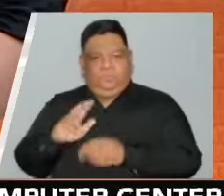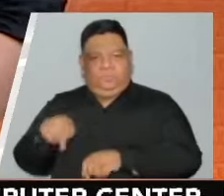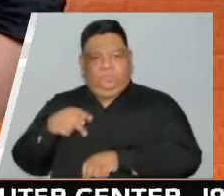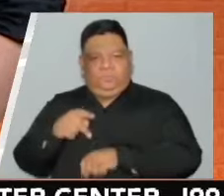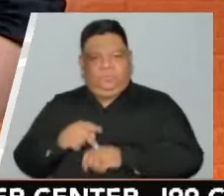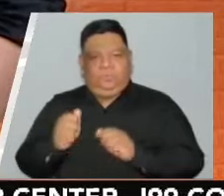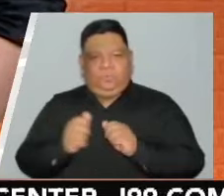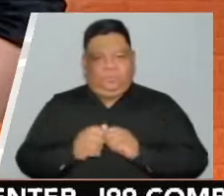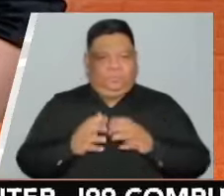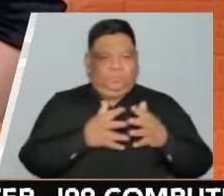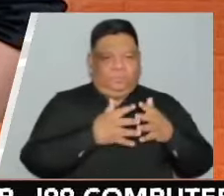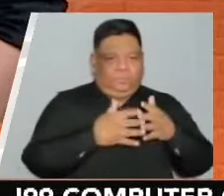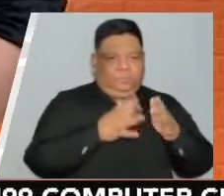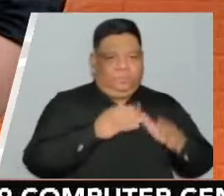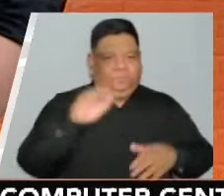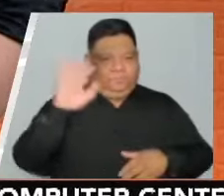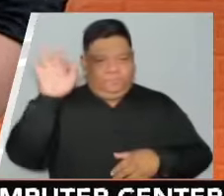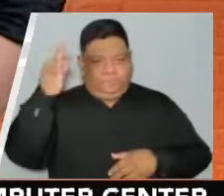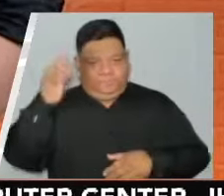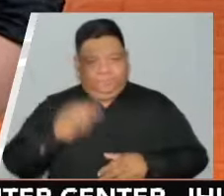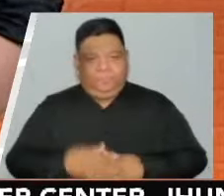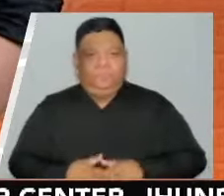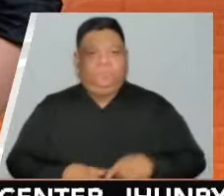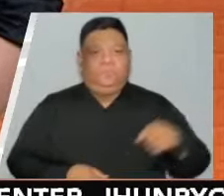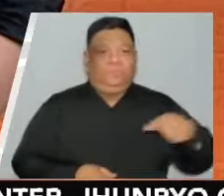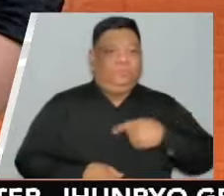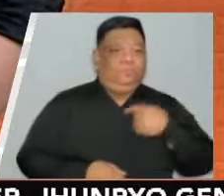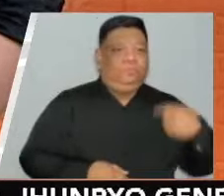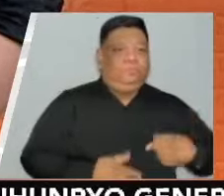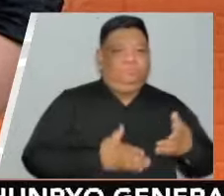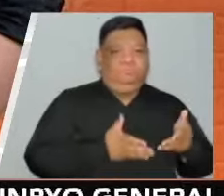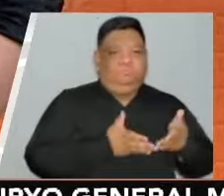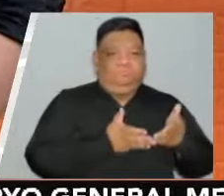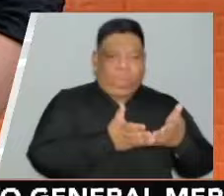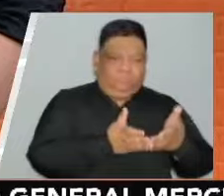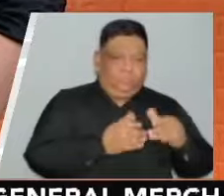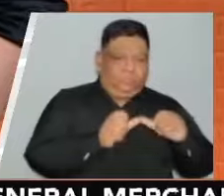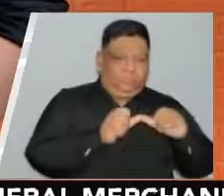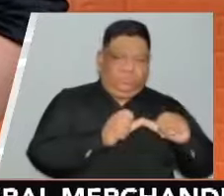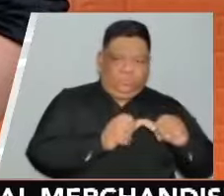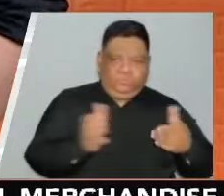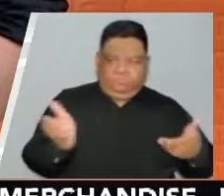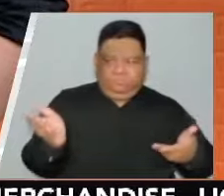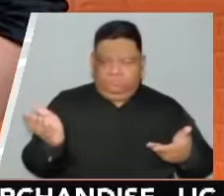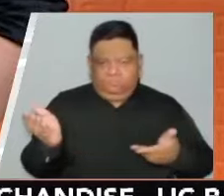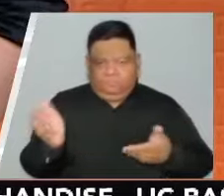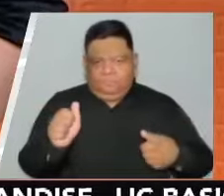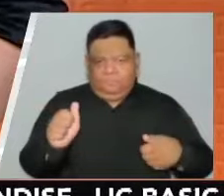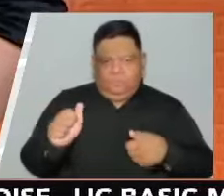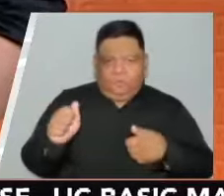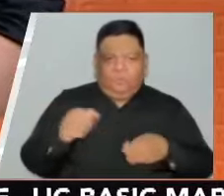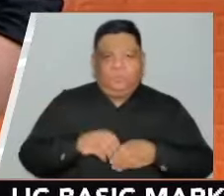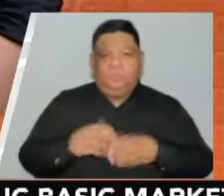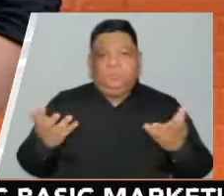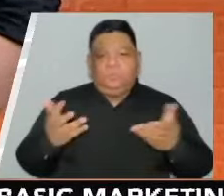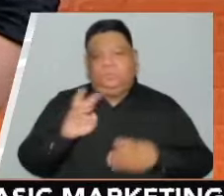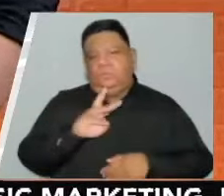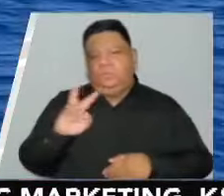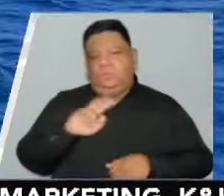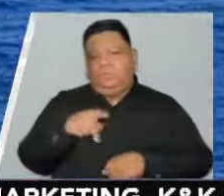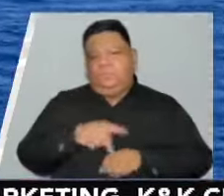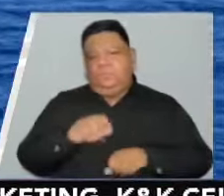mga barko ng China nagpatuloy rin sa pagbuntot sa mga barko sa West Philippine Sea. Ngayon ang balita si Ian Cruz.